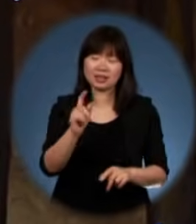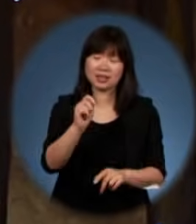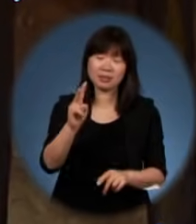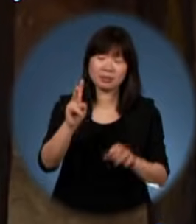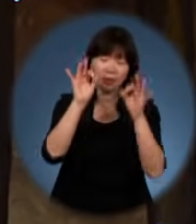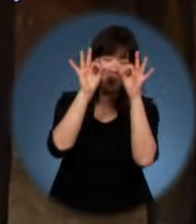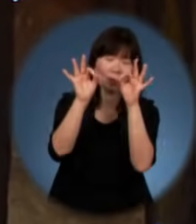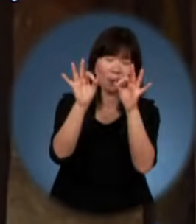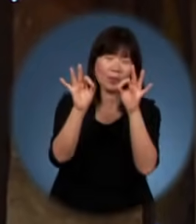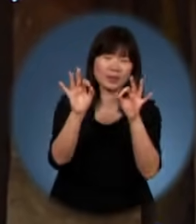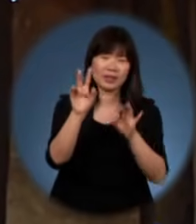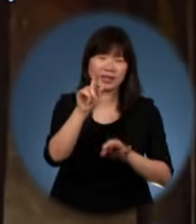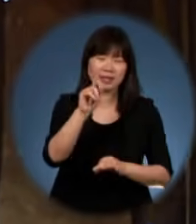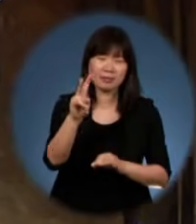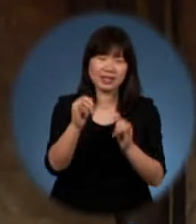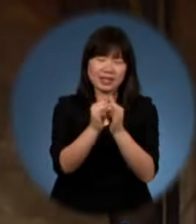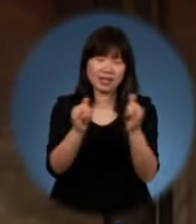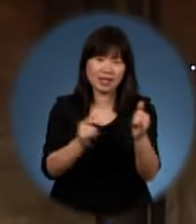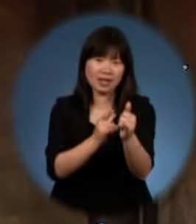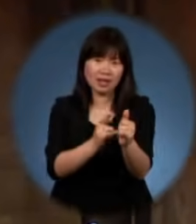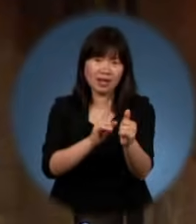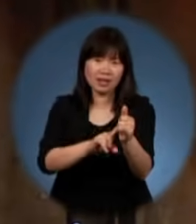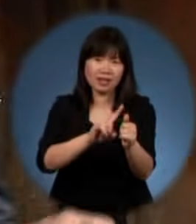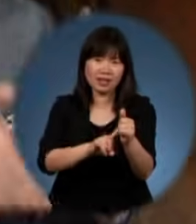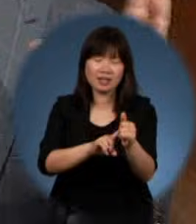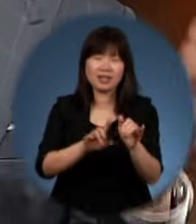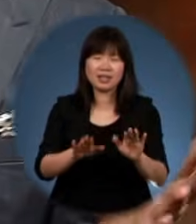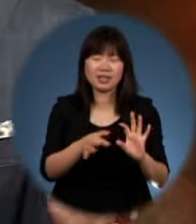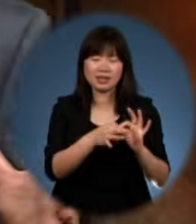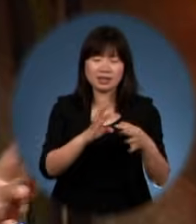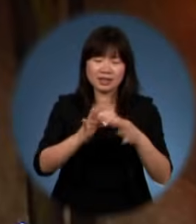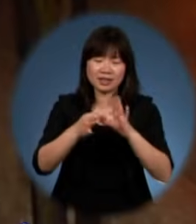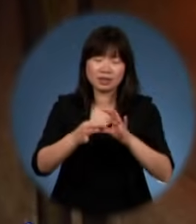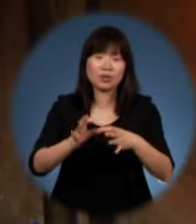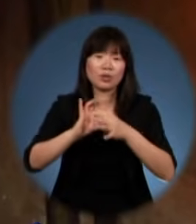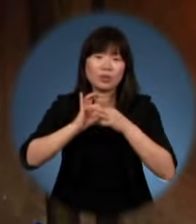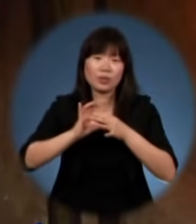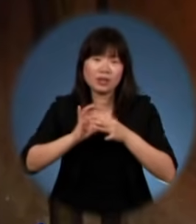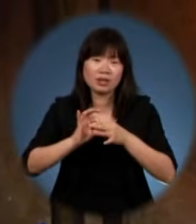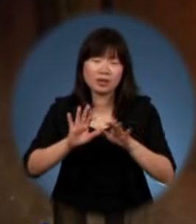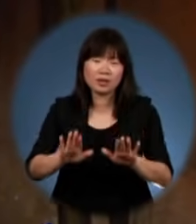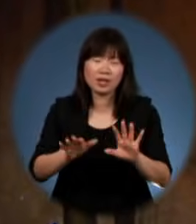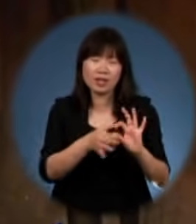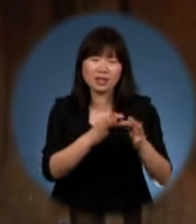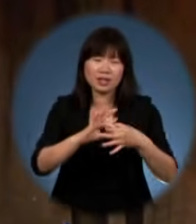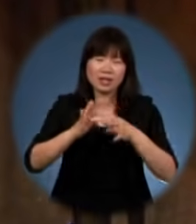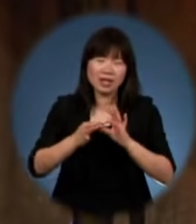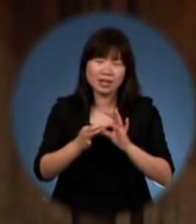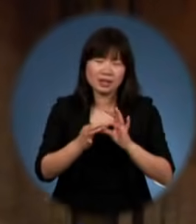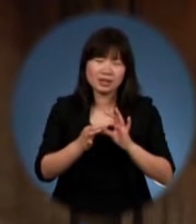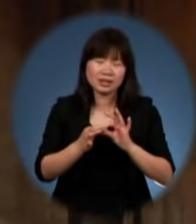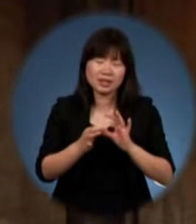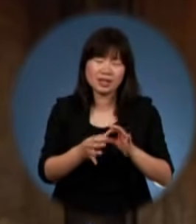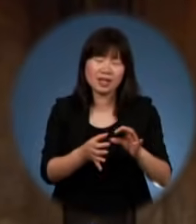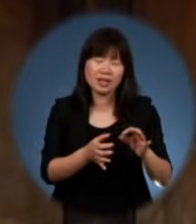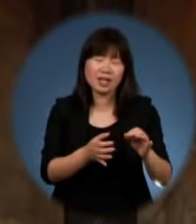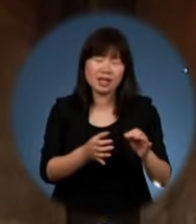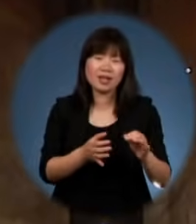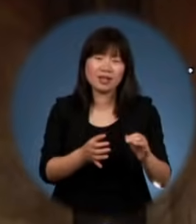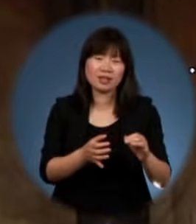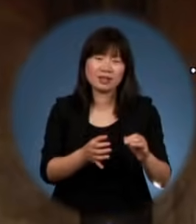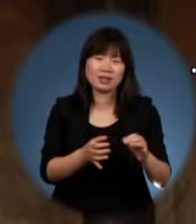보고 계신 신자 여러분들께서 2 그리스 를 통해서 그리스도의 명함을 통해서